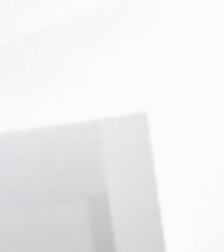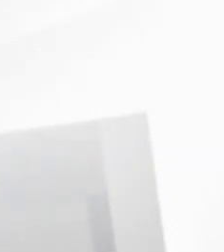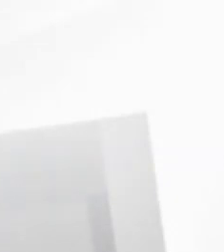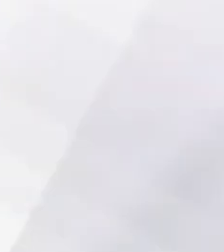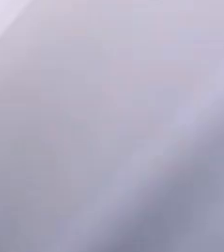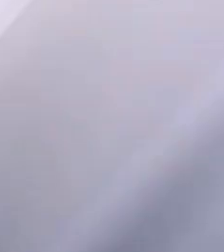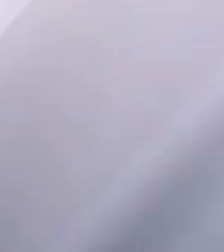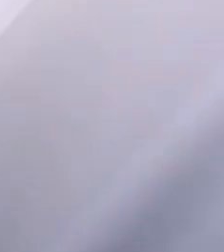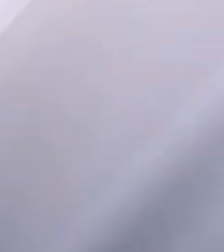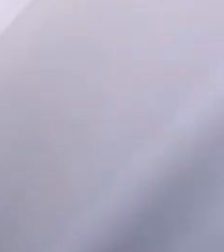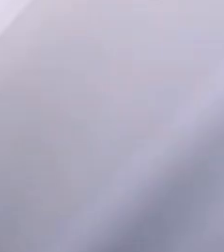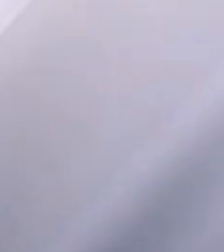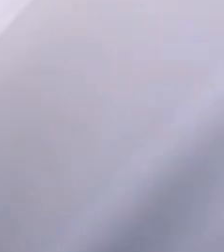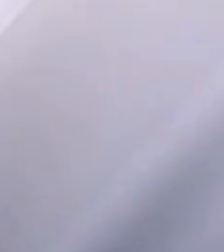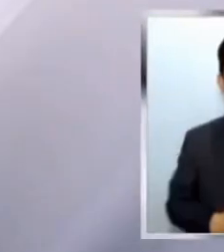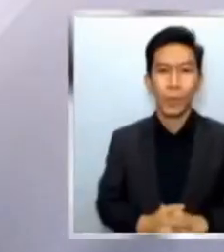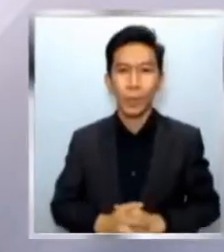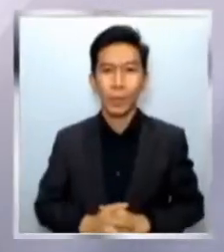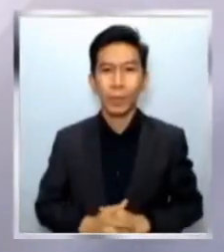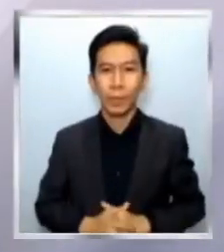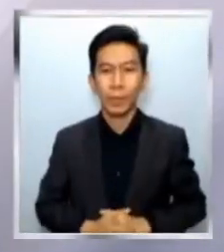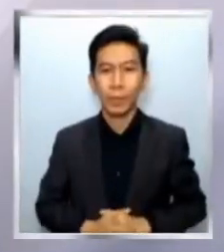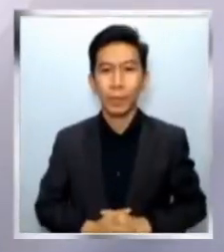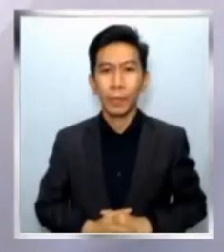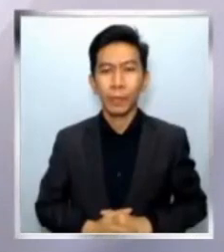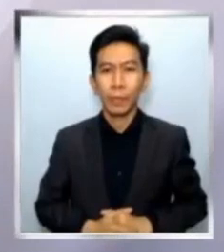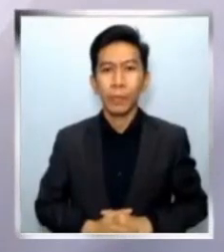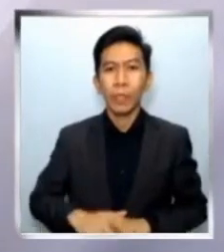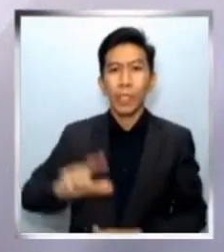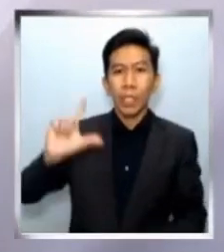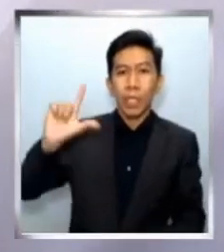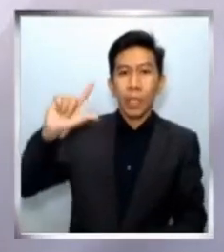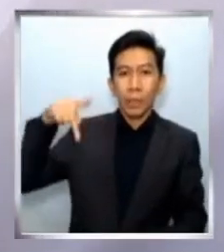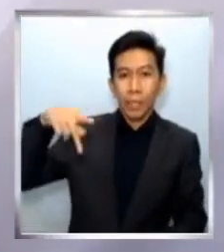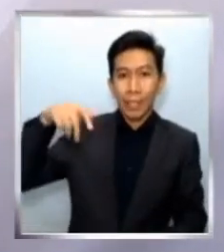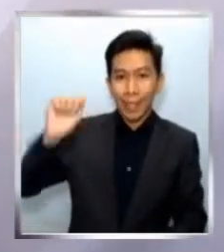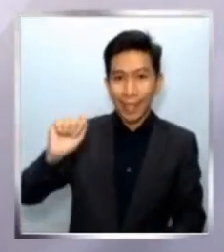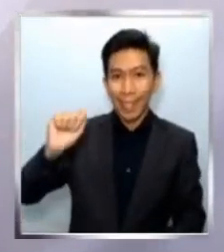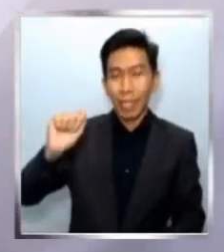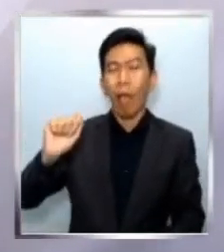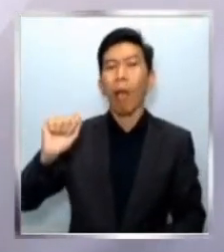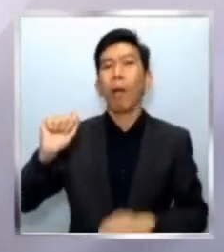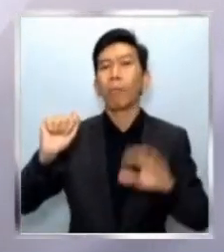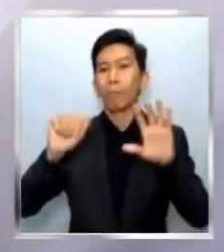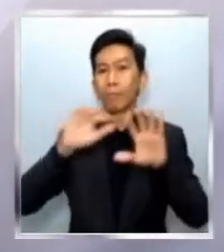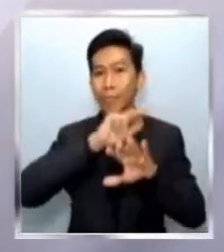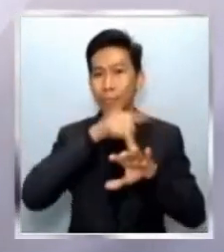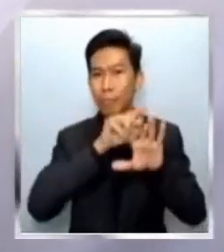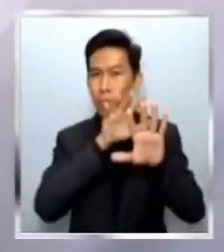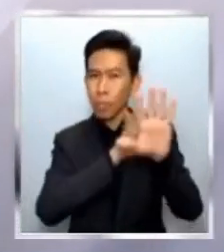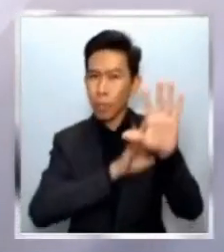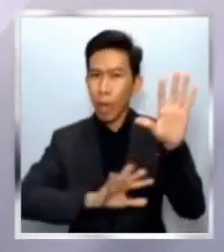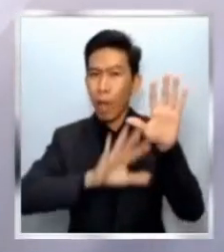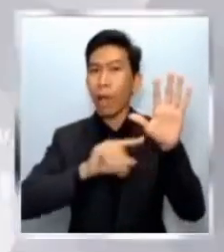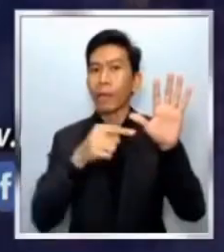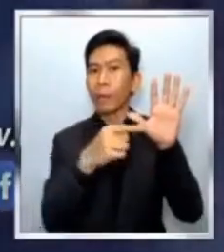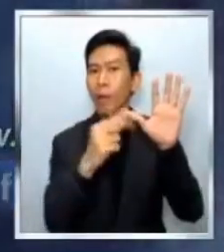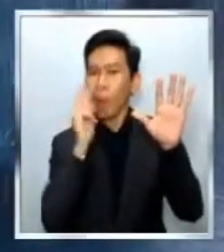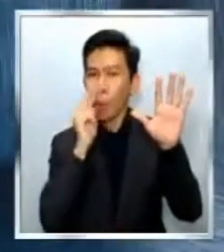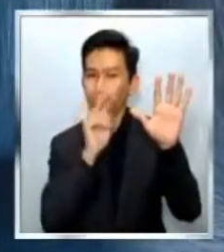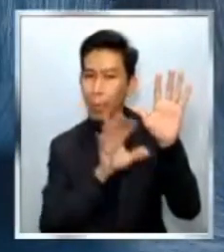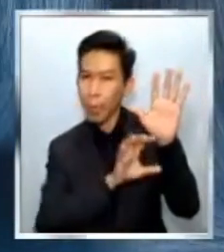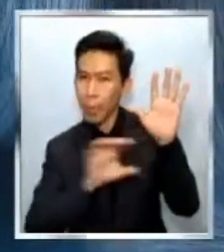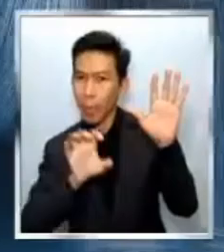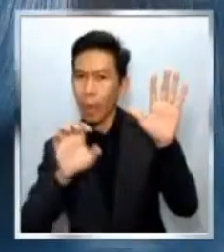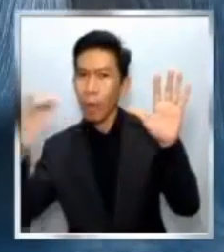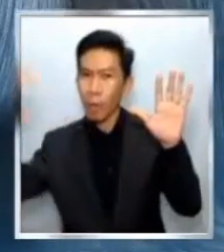News. Isang low pressure area po ang posibleng mabuo sa silangan ng Visayas sa mga susunod na araw. Sa datos ng